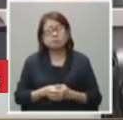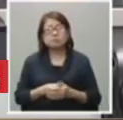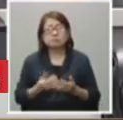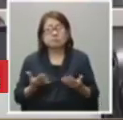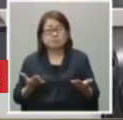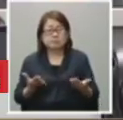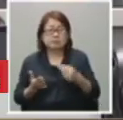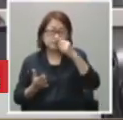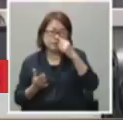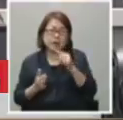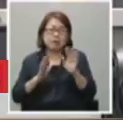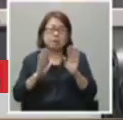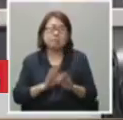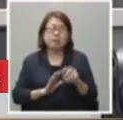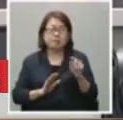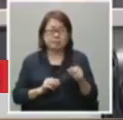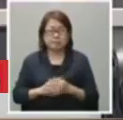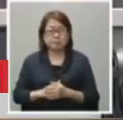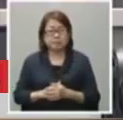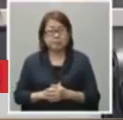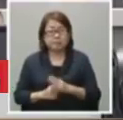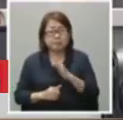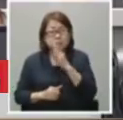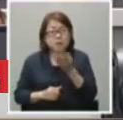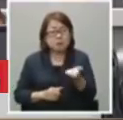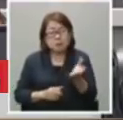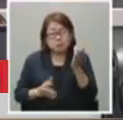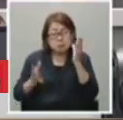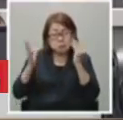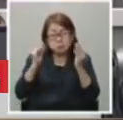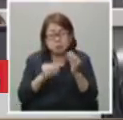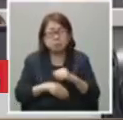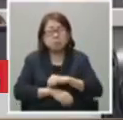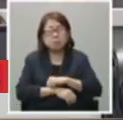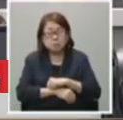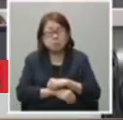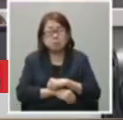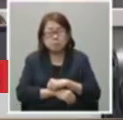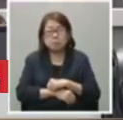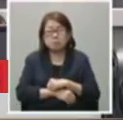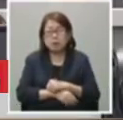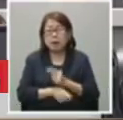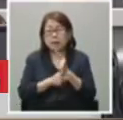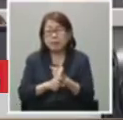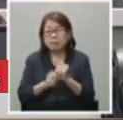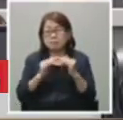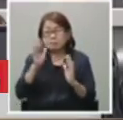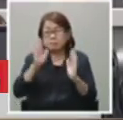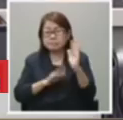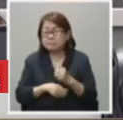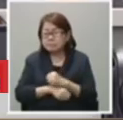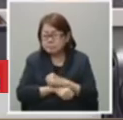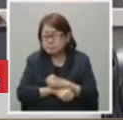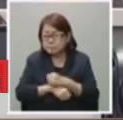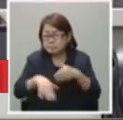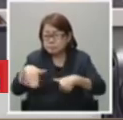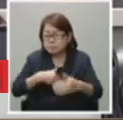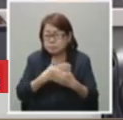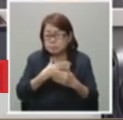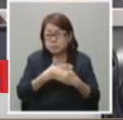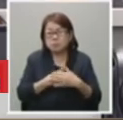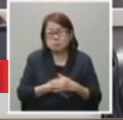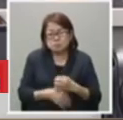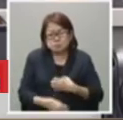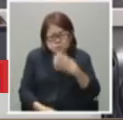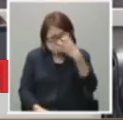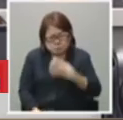ศมันถึงเป็นอย่างนี้นะถ้าท่านเป็นผู้รับฟังในระบอบประชาธิปไตยเชื่อฟังประชาชนบ้างฟังคำทักท้วงไม่โกรธไม่โมโหโ